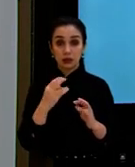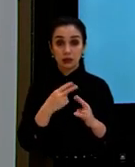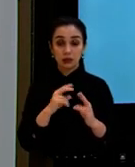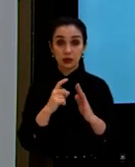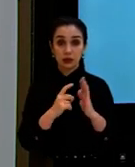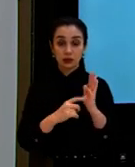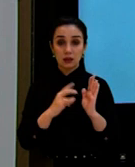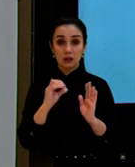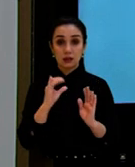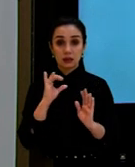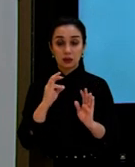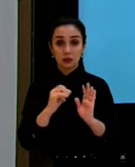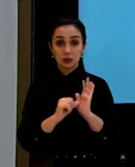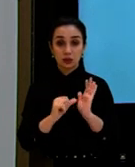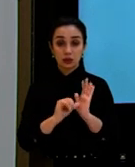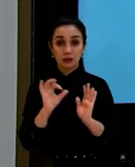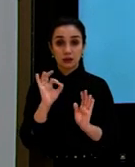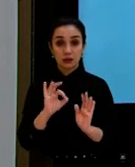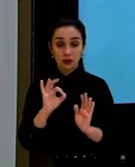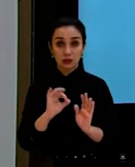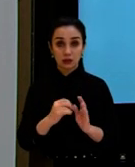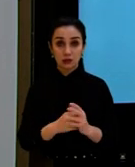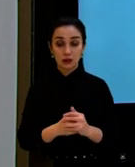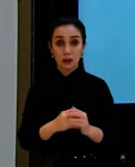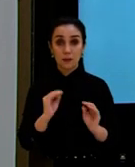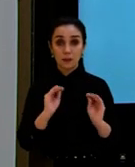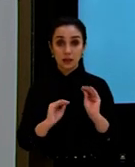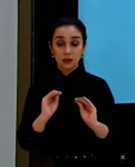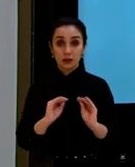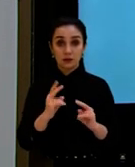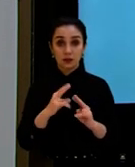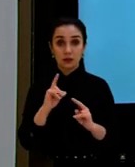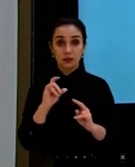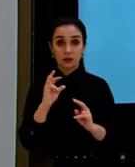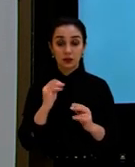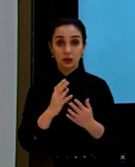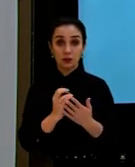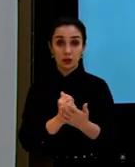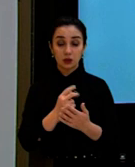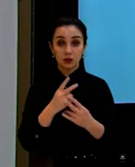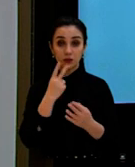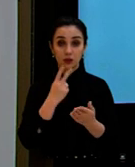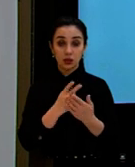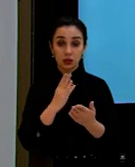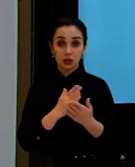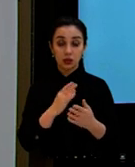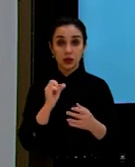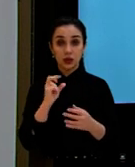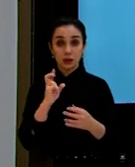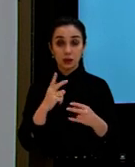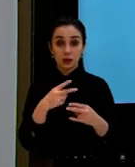и деленное на синус 60 градуса. Подставляем значение, получаем выражение.